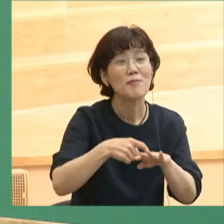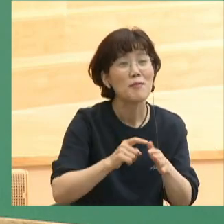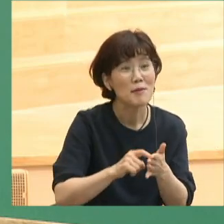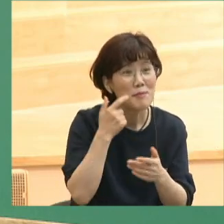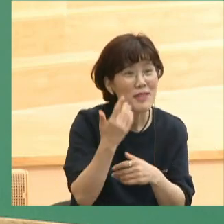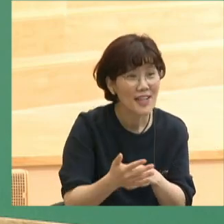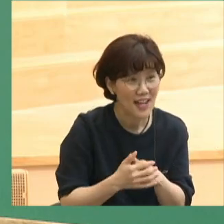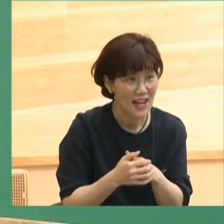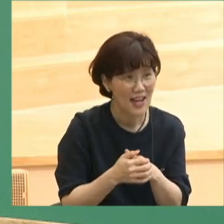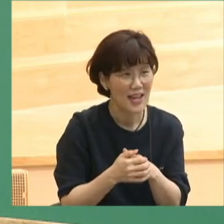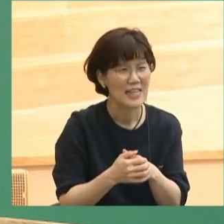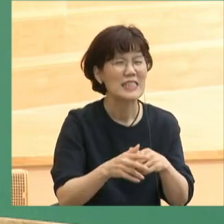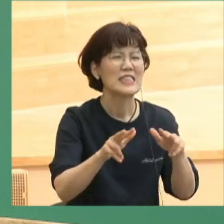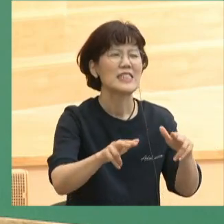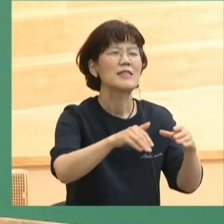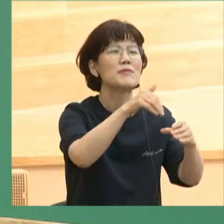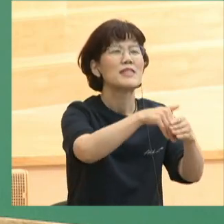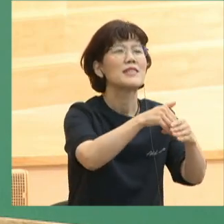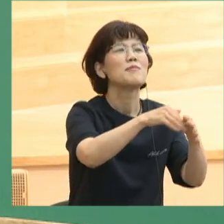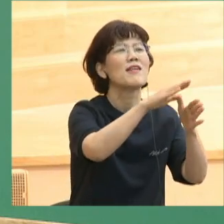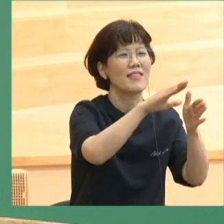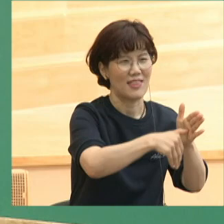지금은 심을 때다.